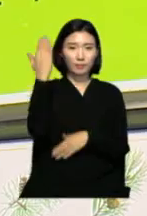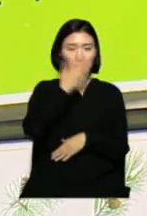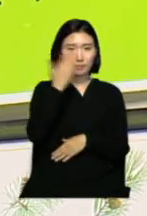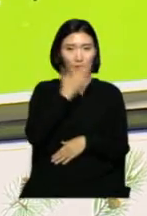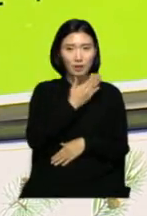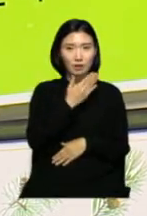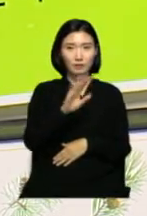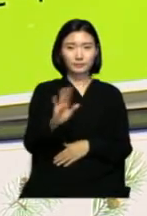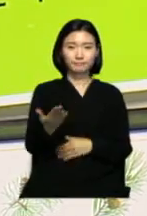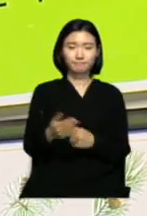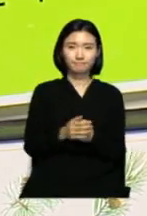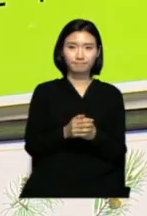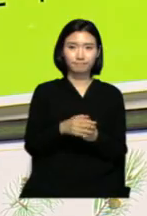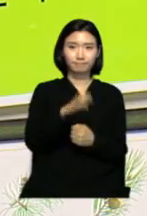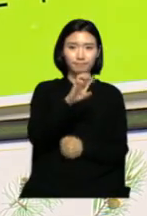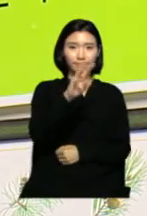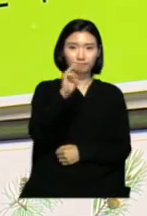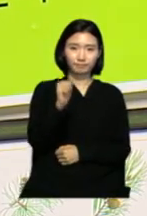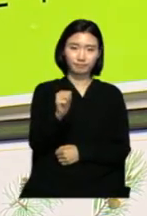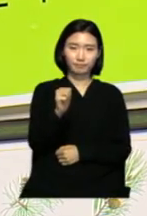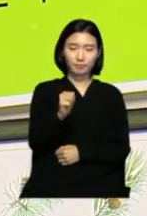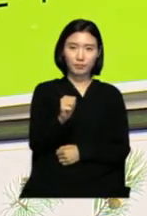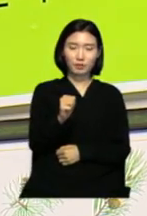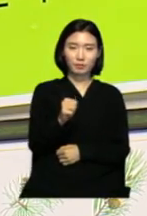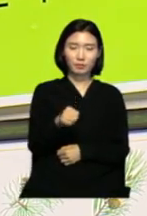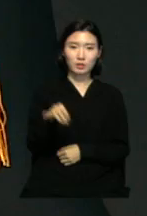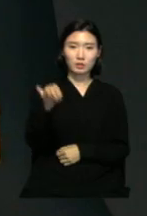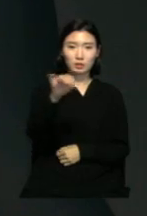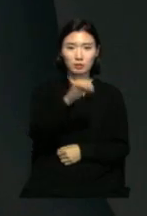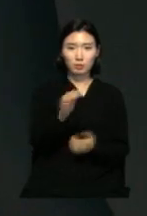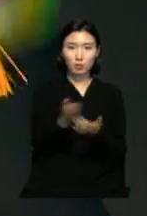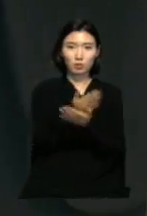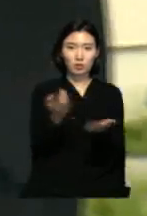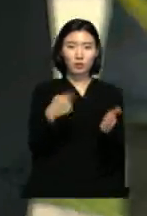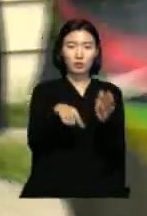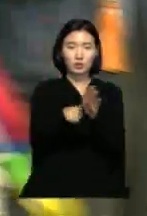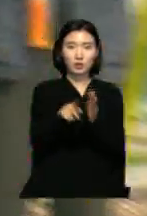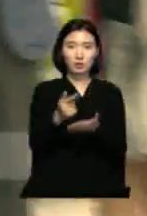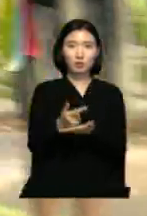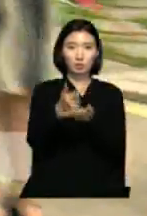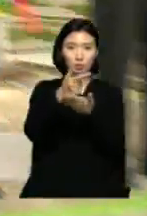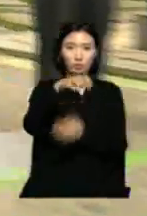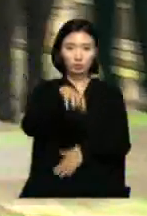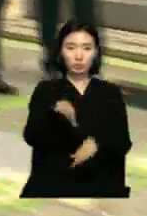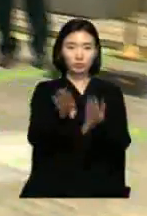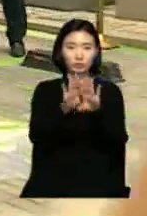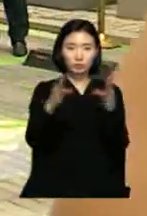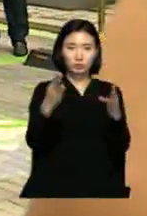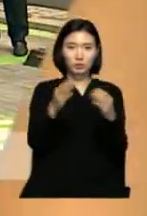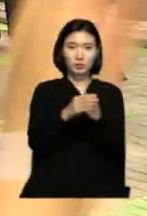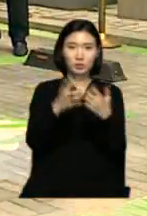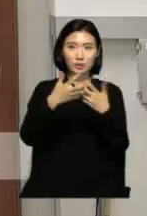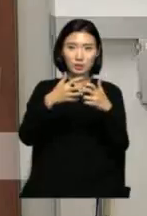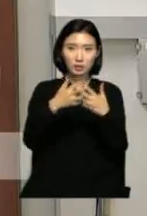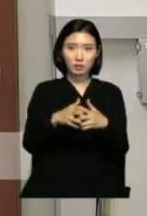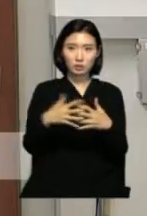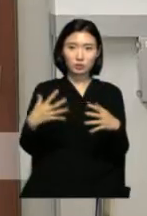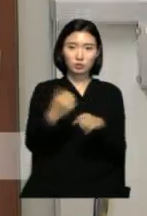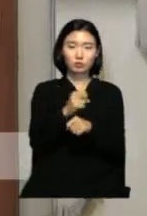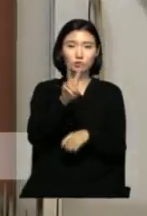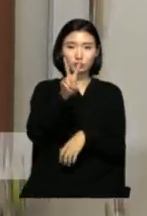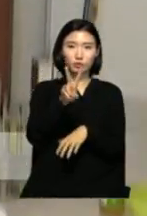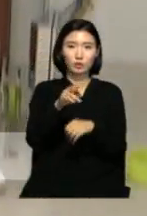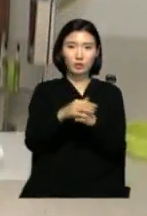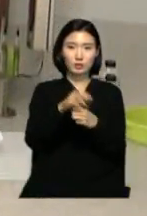그랬어요. EM 발효액을 공급하기 위한 보급소가 노원구에 문을 열었습니다. 발효기는 총 두 대로